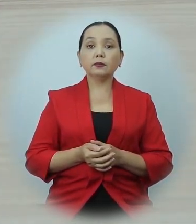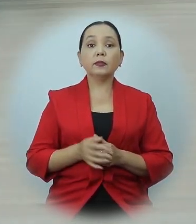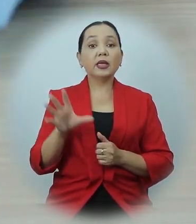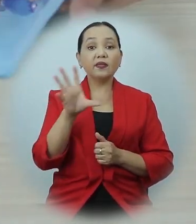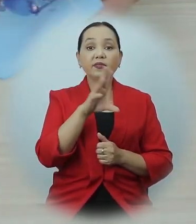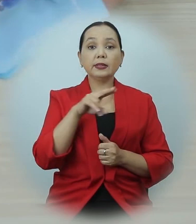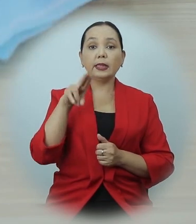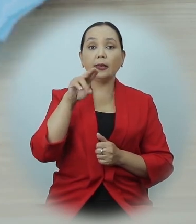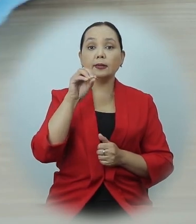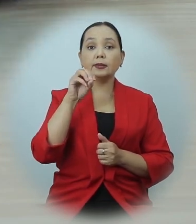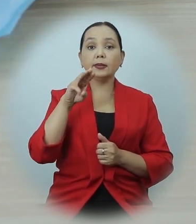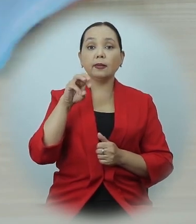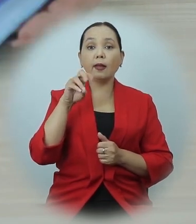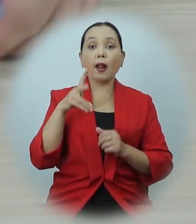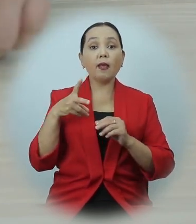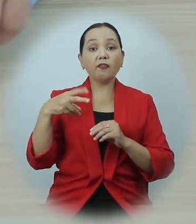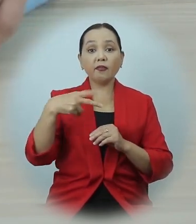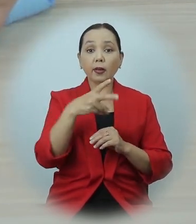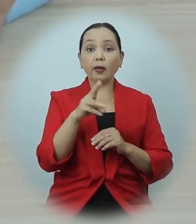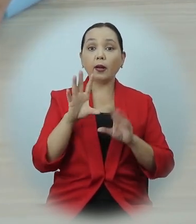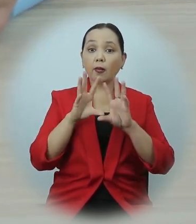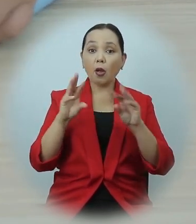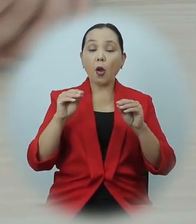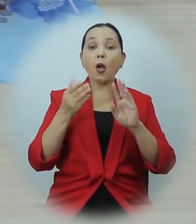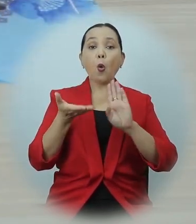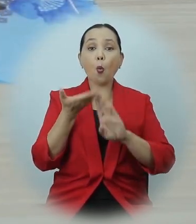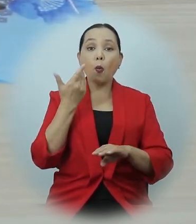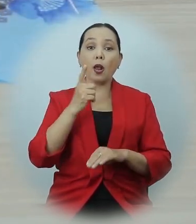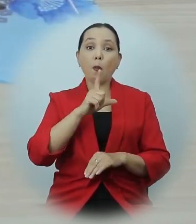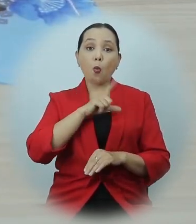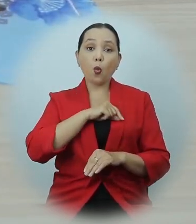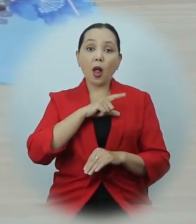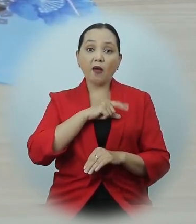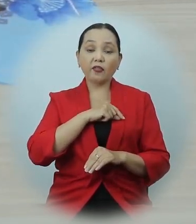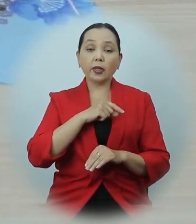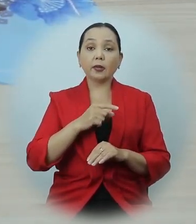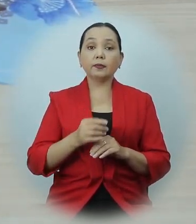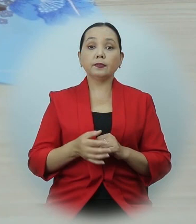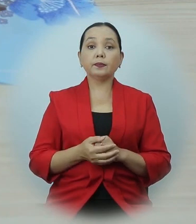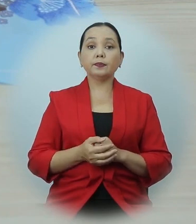Все детали выкроены, необходимо убрать булавки.